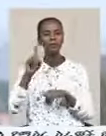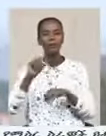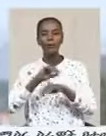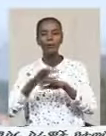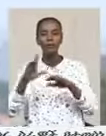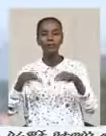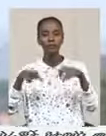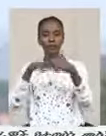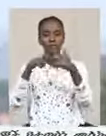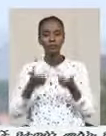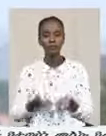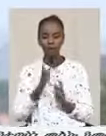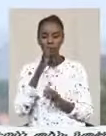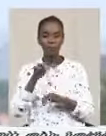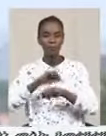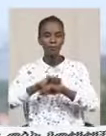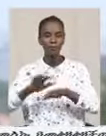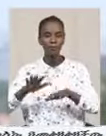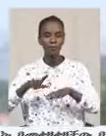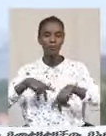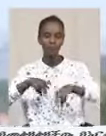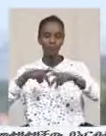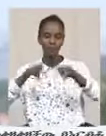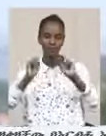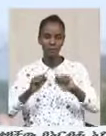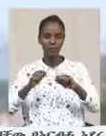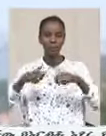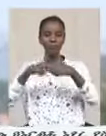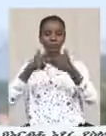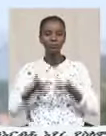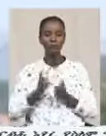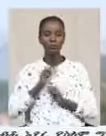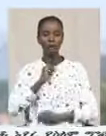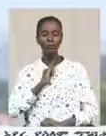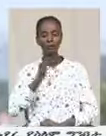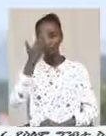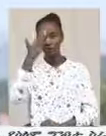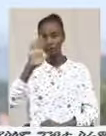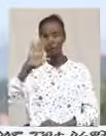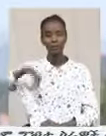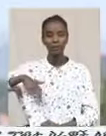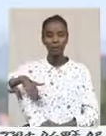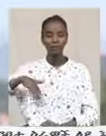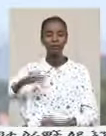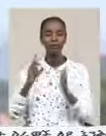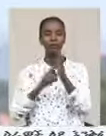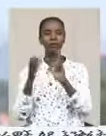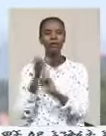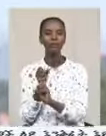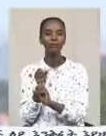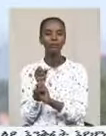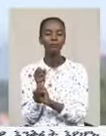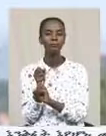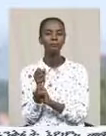ሳይኖር ሲቀር መሬት ይታረሳል። ግጭት ሲኖር ባለቤትነቱ ሳይታወቅ ሲቀር በሕግ ይያዛል፣